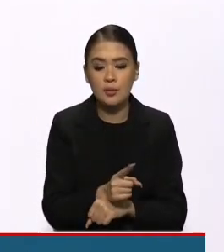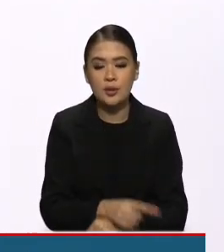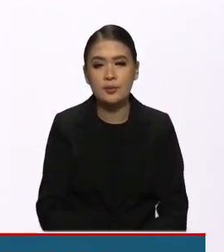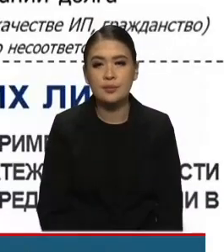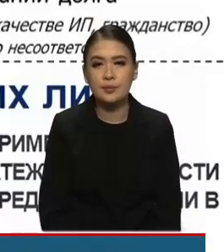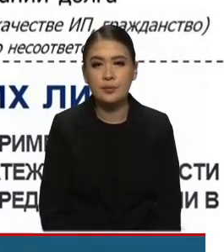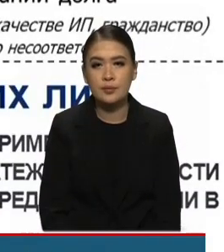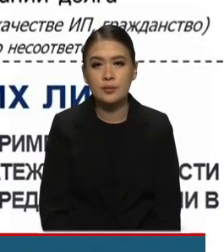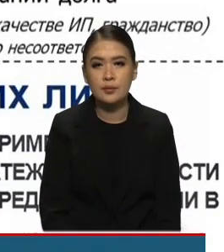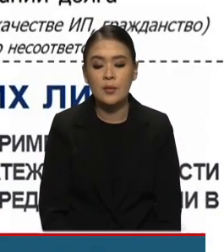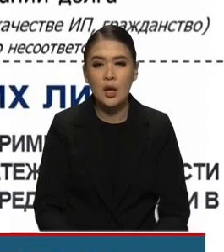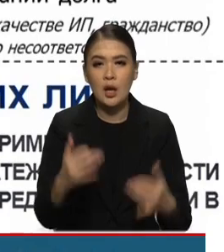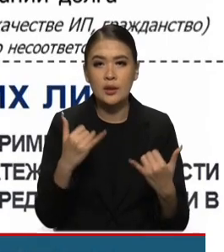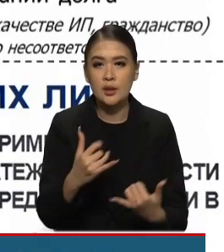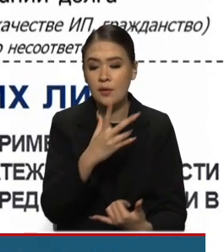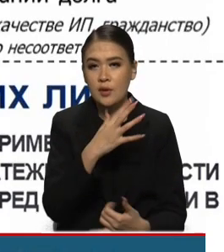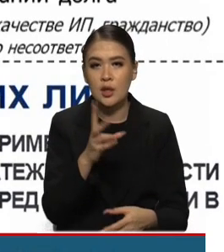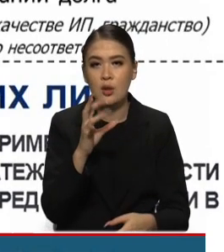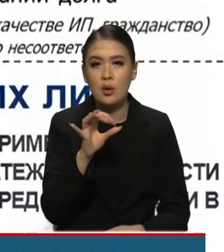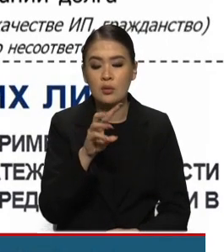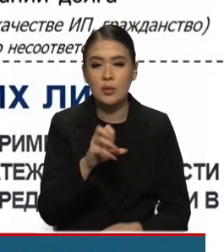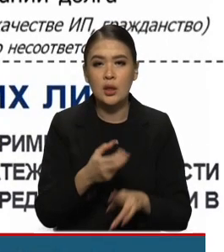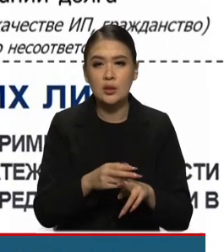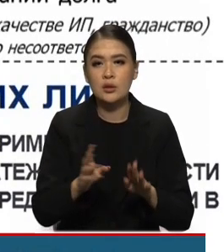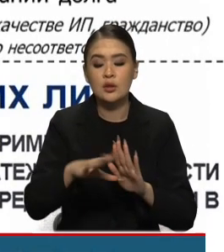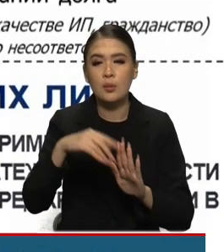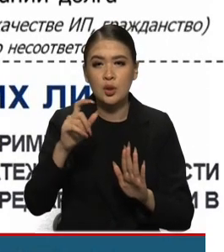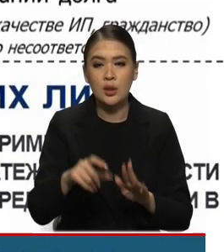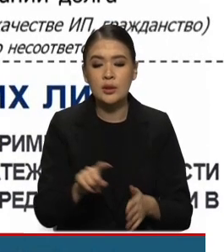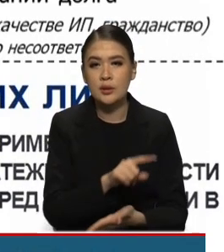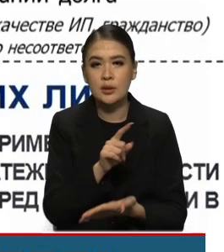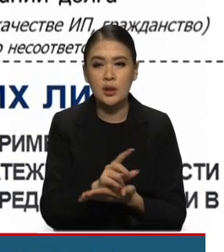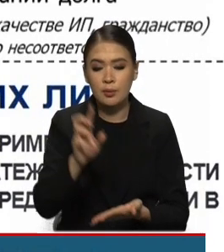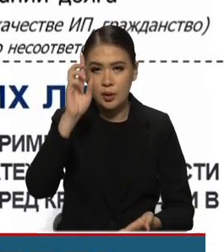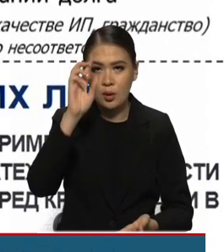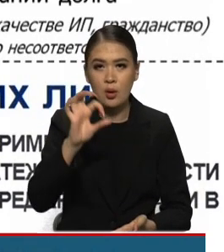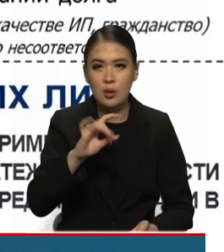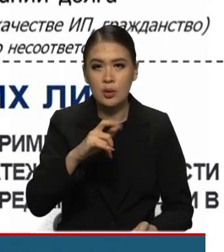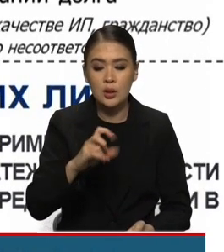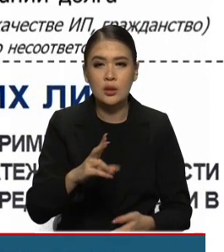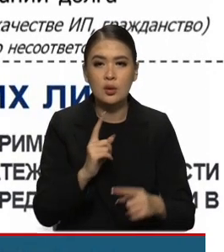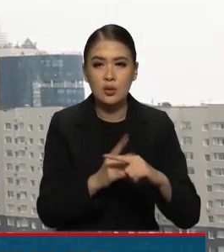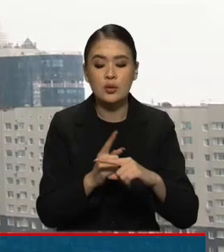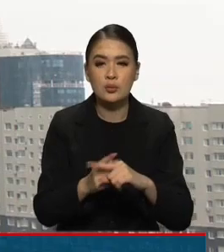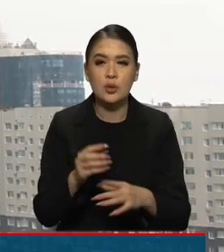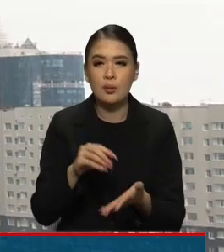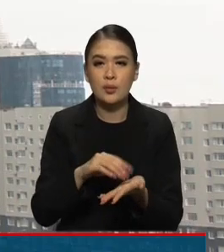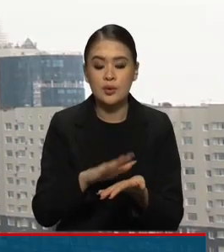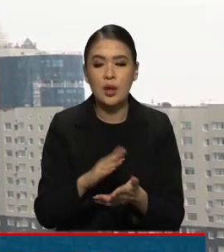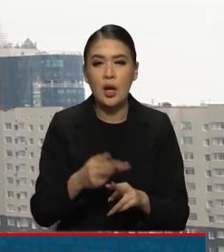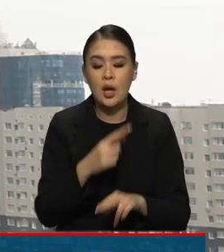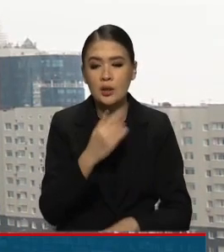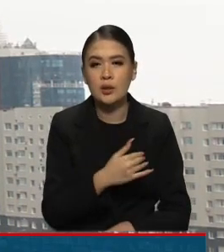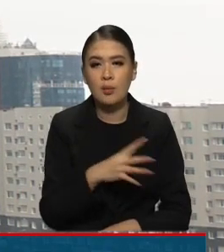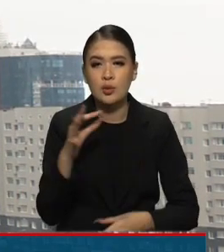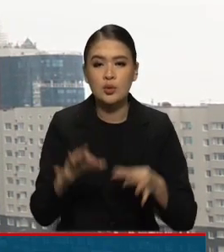тастау. Қазіргі таңда бұл нормалар депутаттармен және тиісті мемлекеттік органдармен қосымша пысықталуда. Айта кетейік, сот